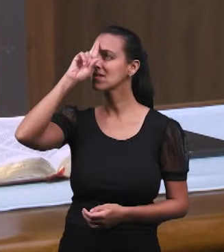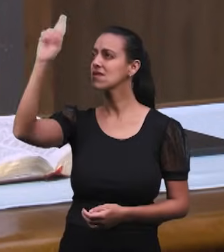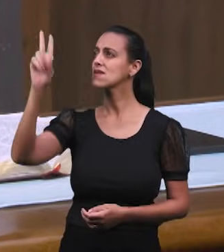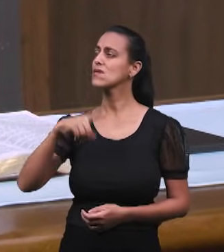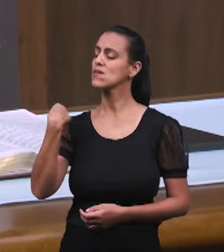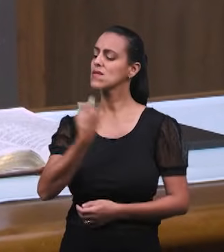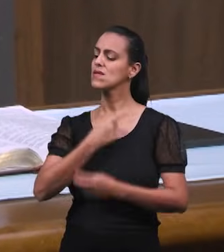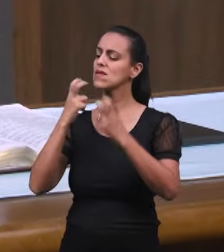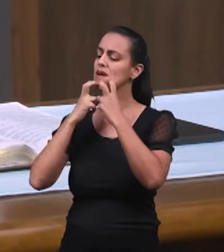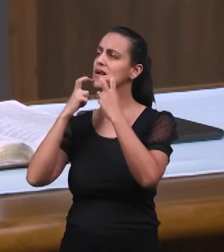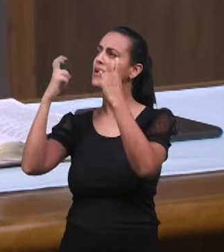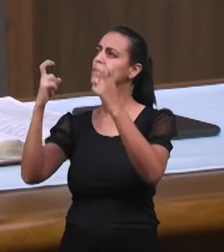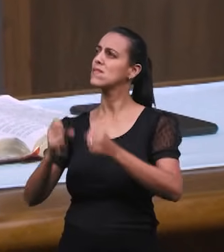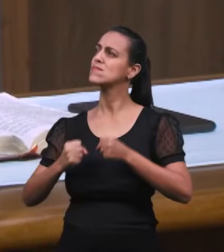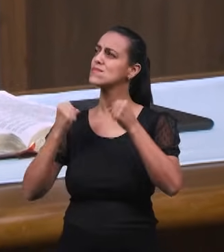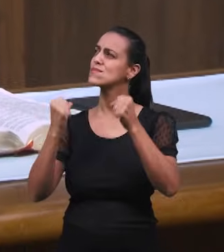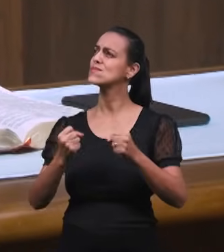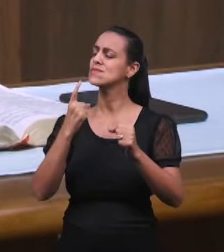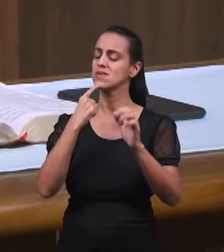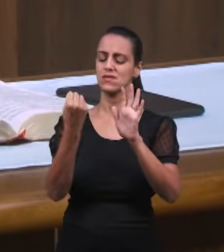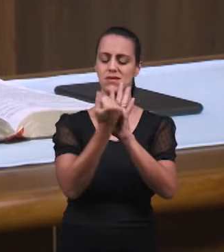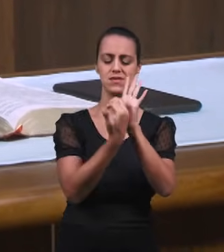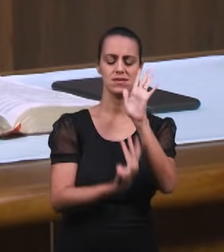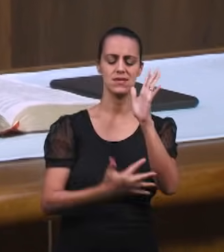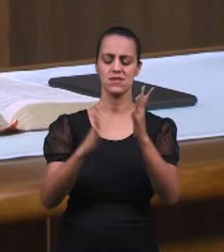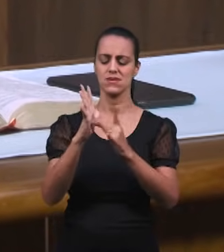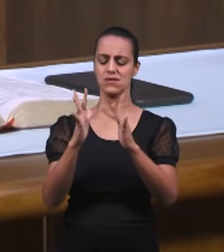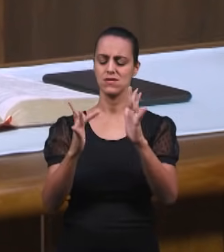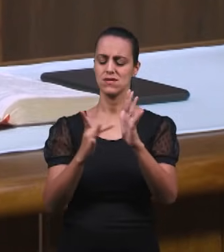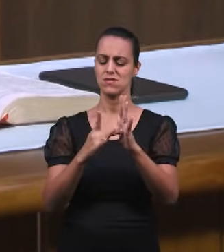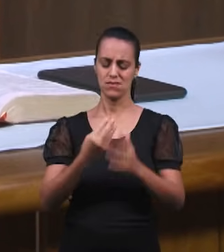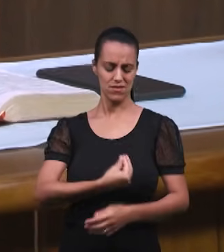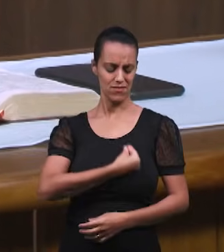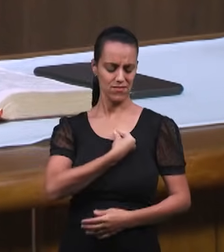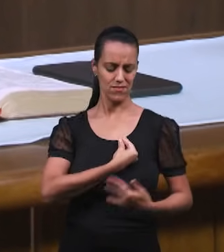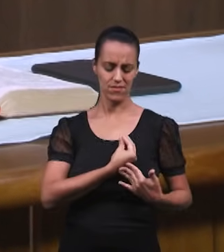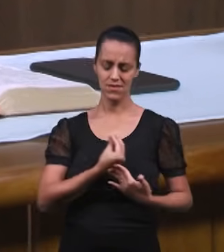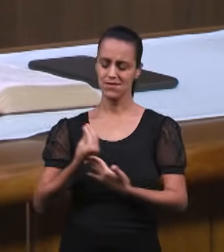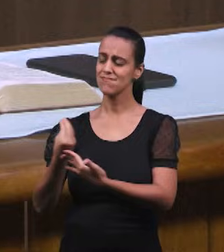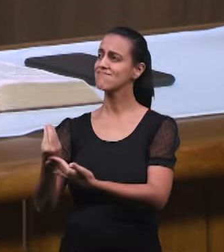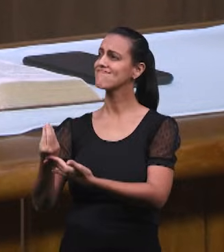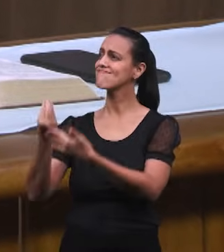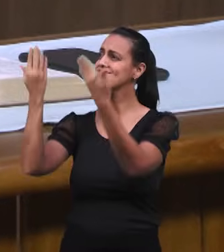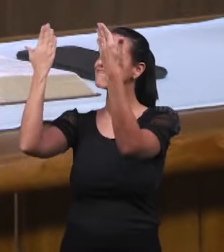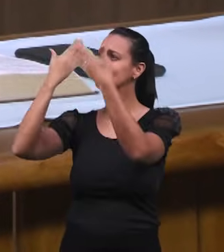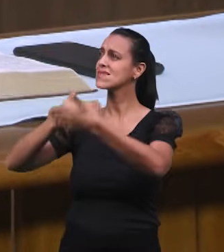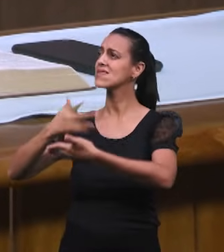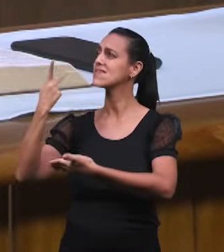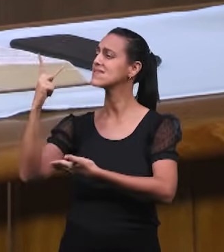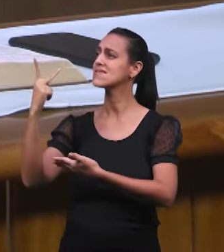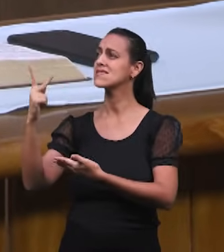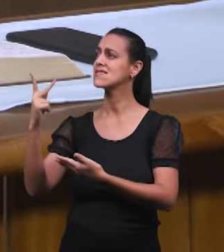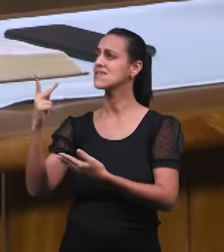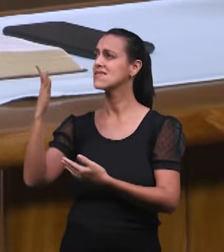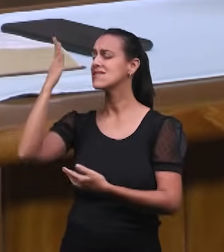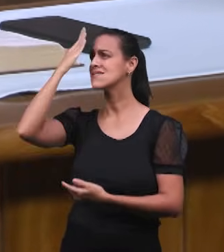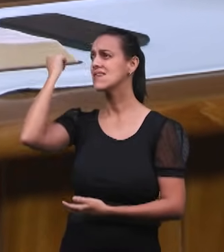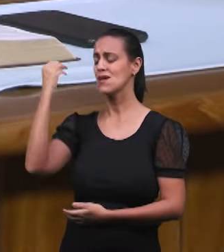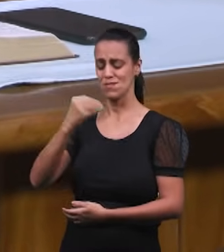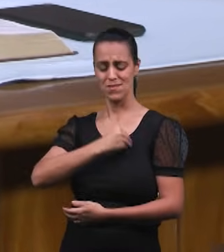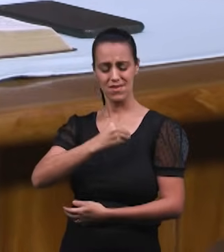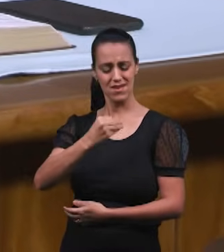Seigneur, nous prions par le pouvoir du sang du Seigneur Jésus. Nous mettons nos vies devant toi en reconnaissant, Seigneur, que nous